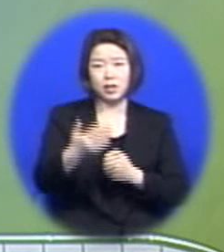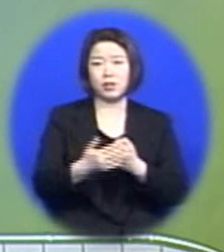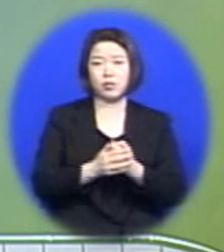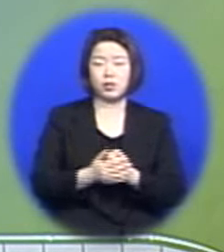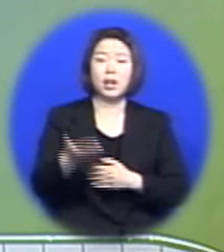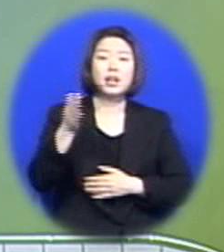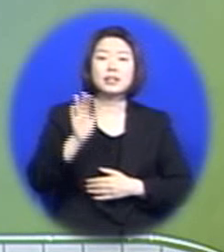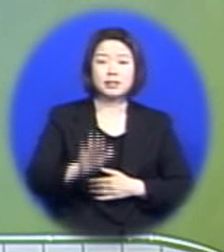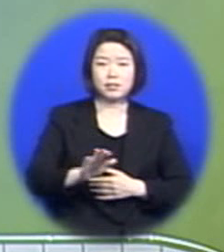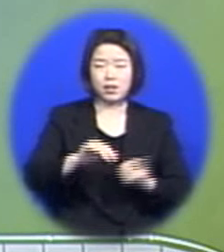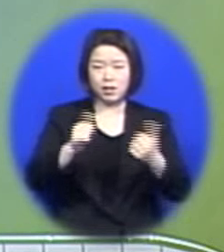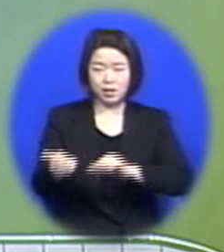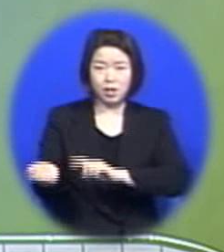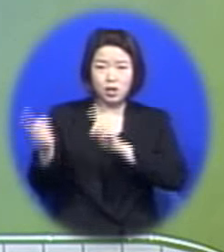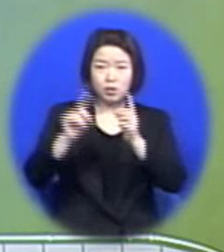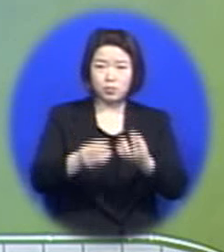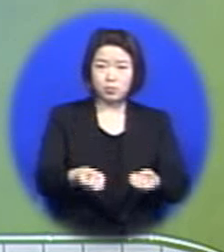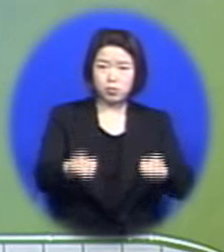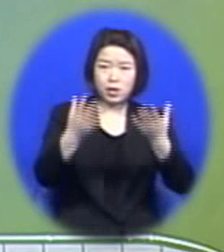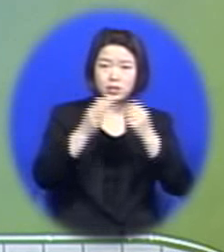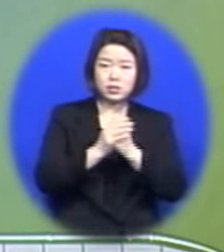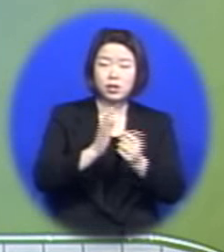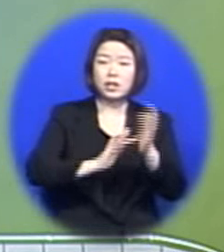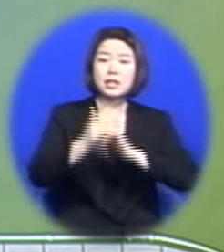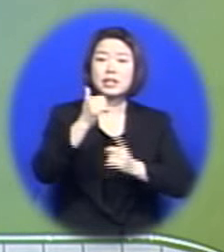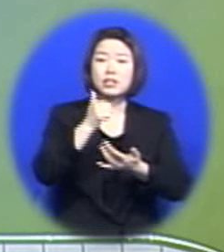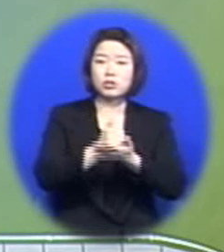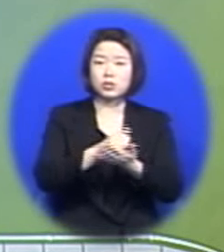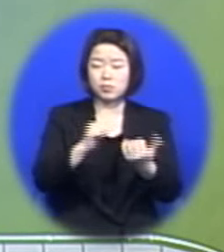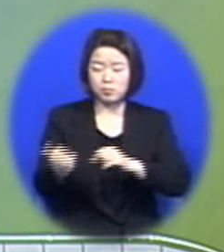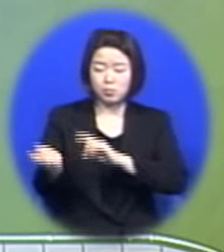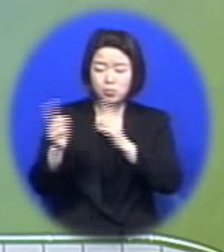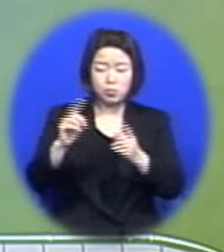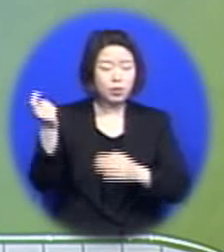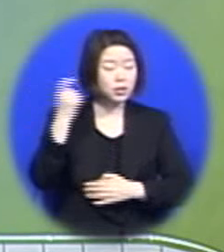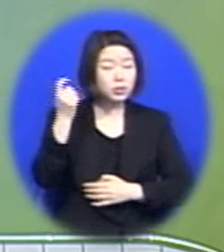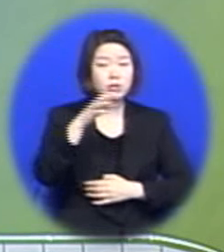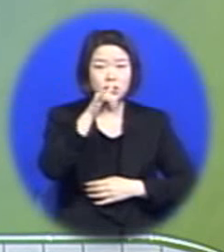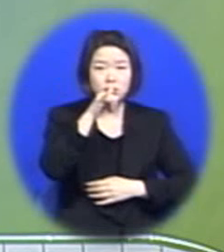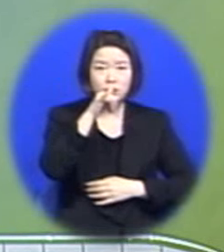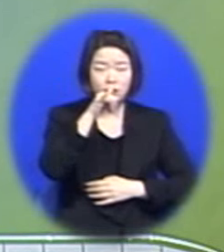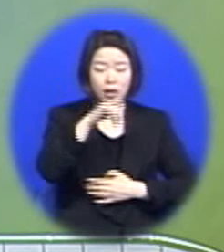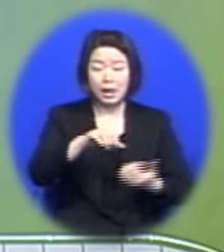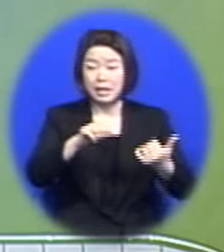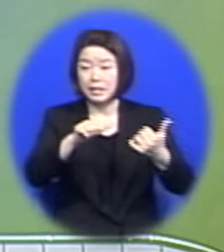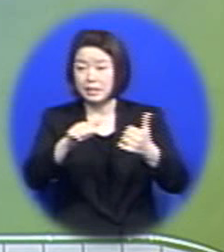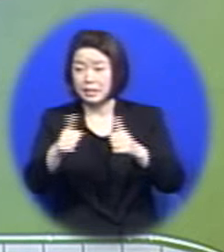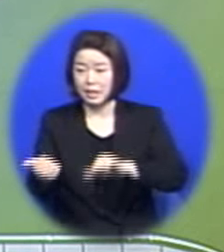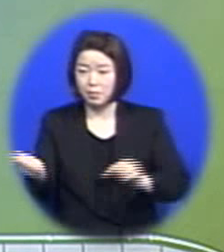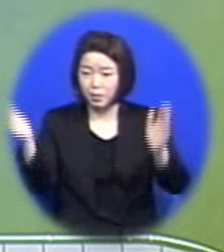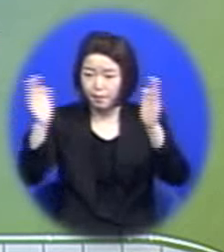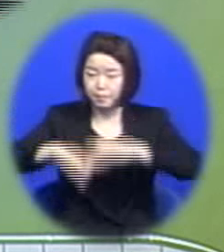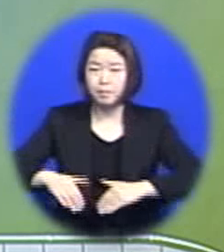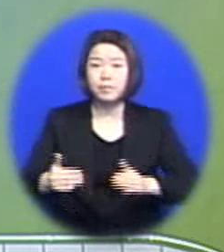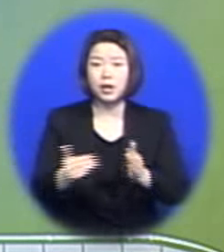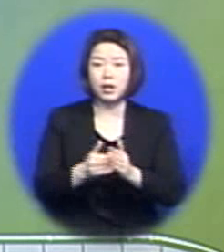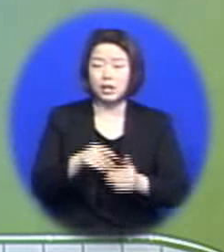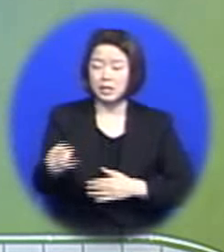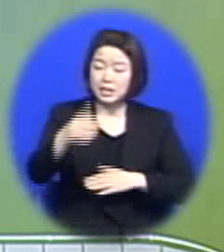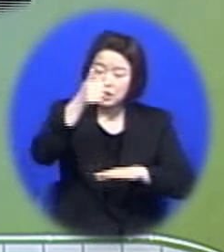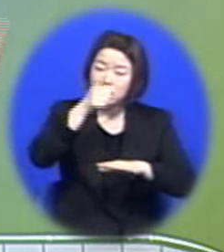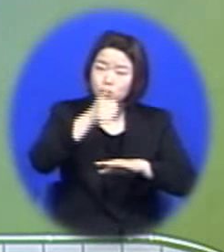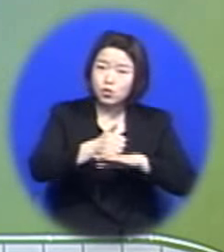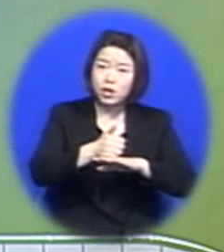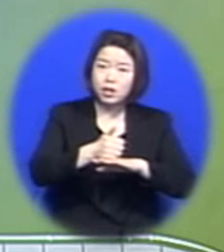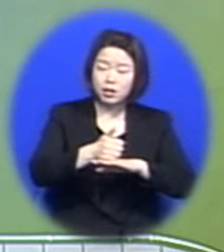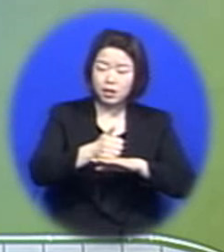그런데 부활절 예수님의 부활의 소식을 듣습니다. 사망이 꺾어졌어요. 이 죄의 마지막